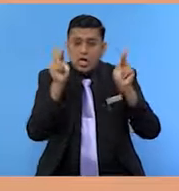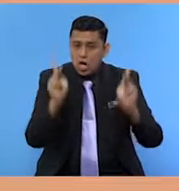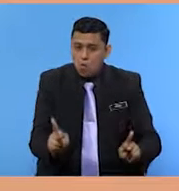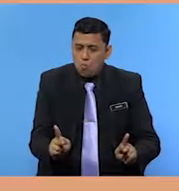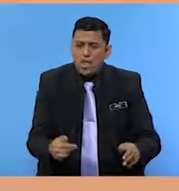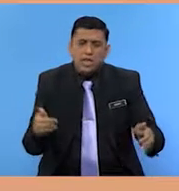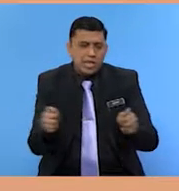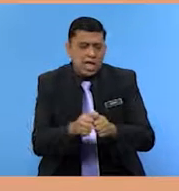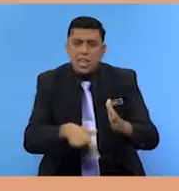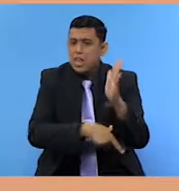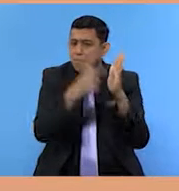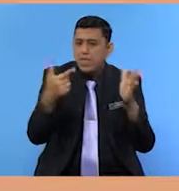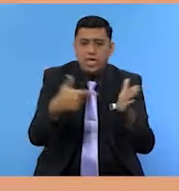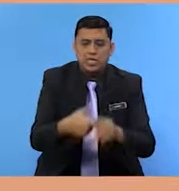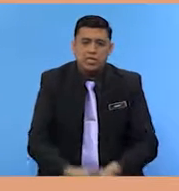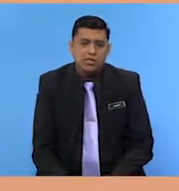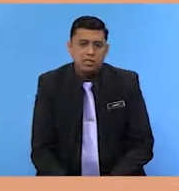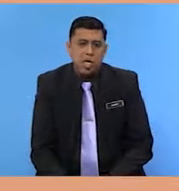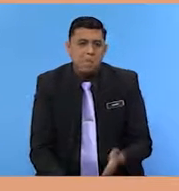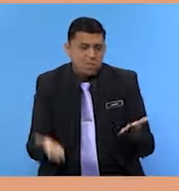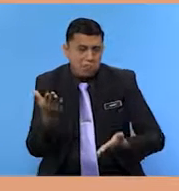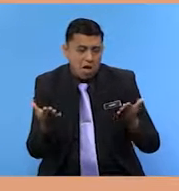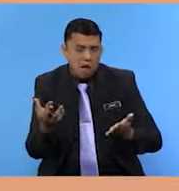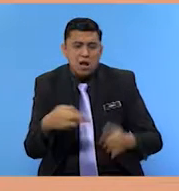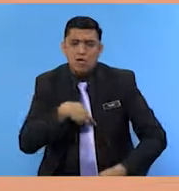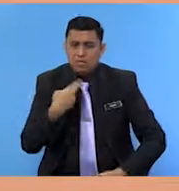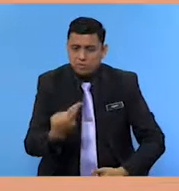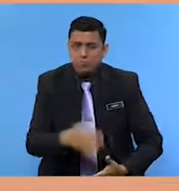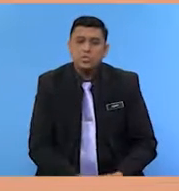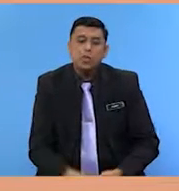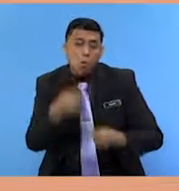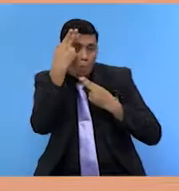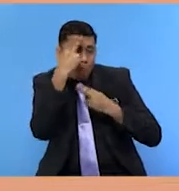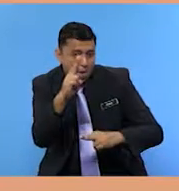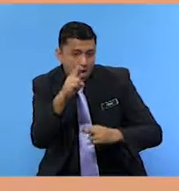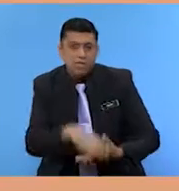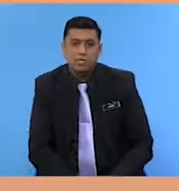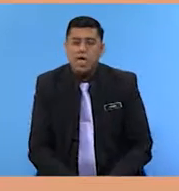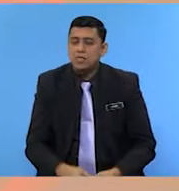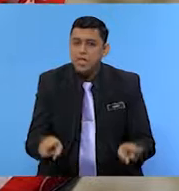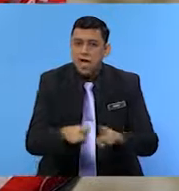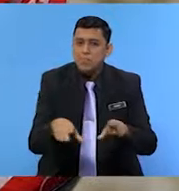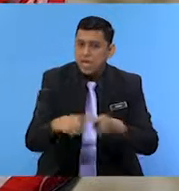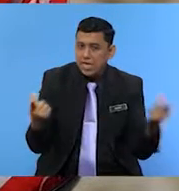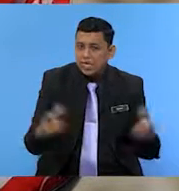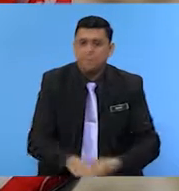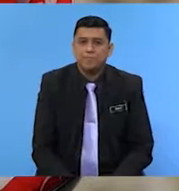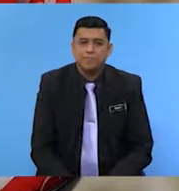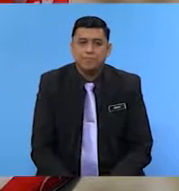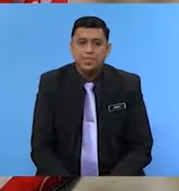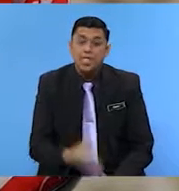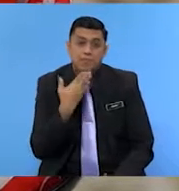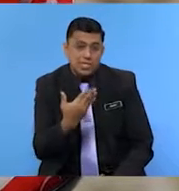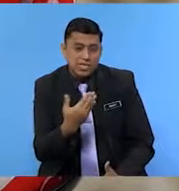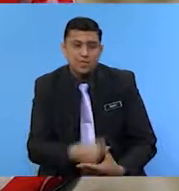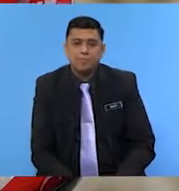mendalam sekaligus menjana sikap bertimbang rasa dan saling hormat-menghormati antara satu sama lain. Baik, terima kasih Cikgu